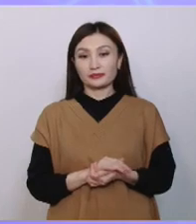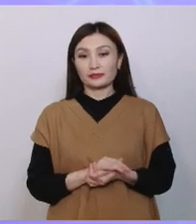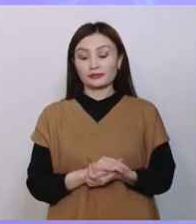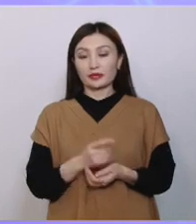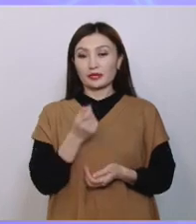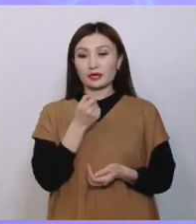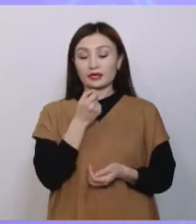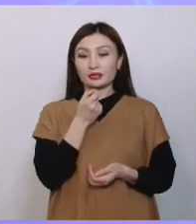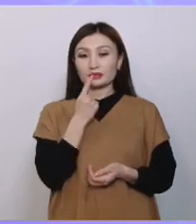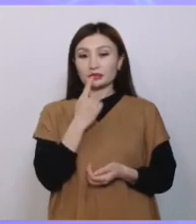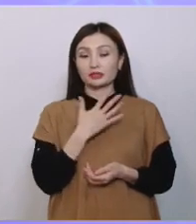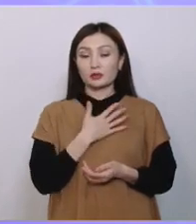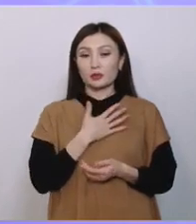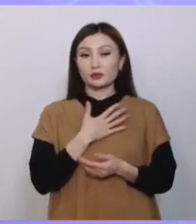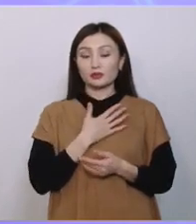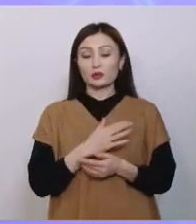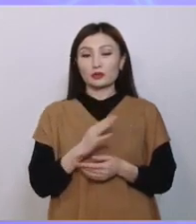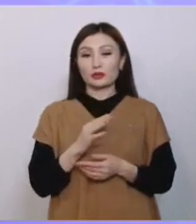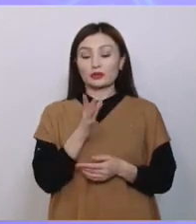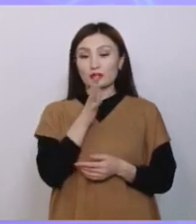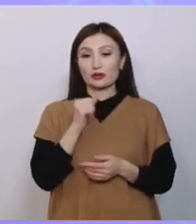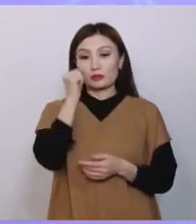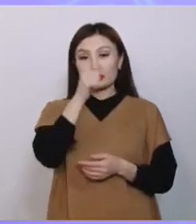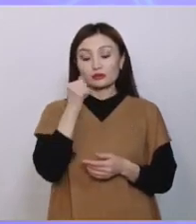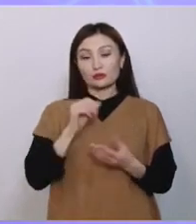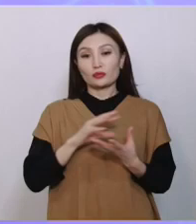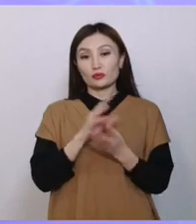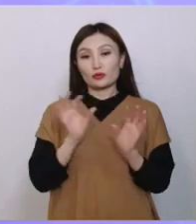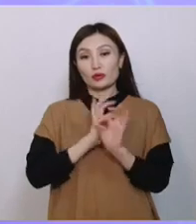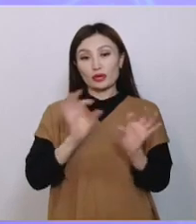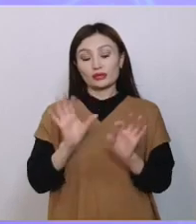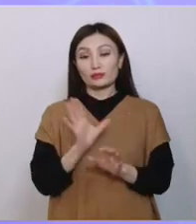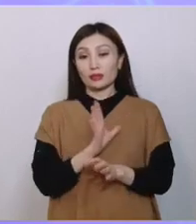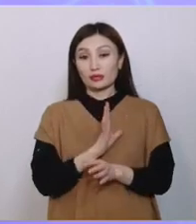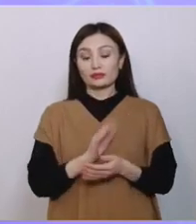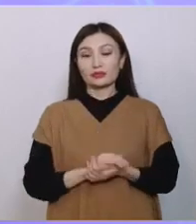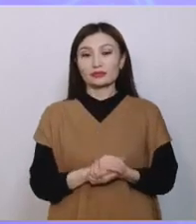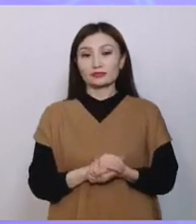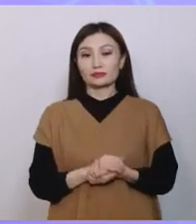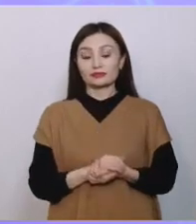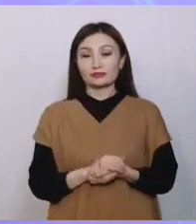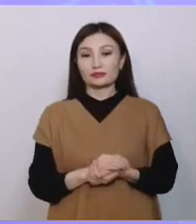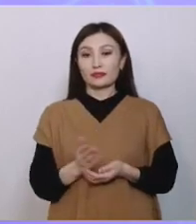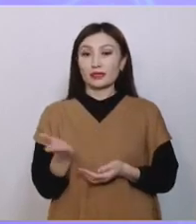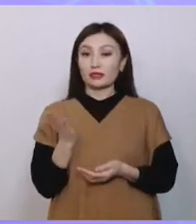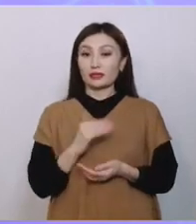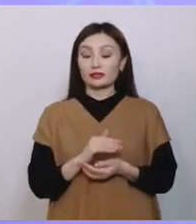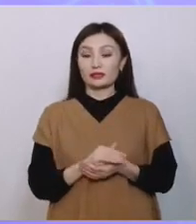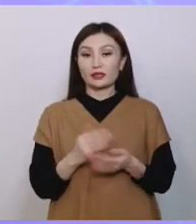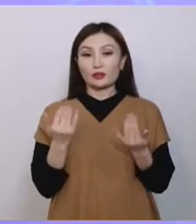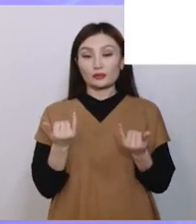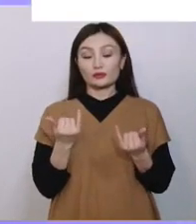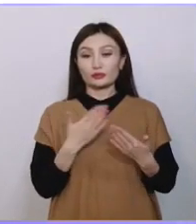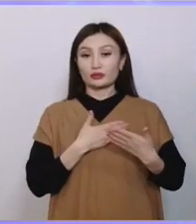Жакшы көргөн мезгилибиз жөнүндө жыйынтык чыгарабыз, айтып беребиз. Келгиле,